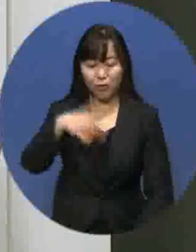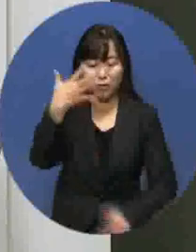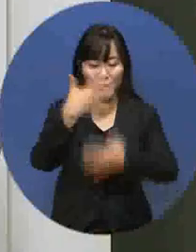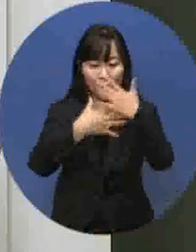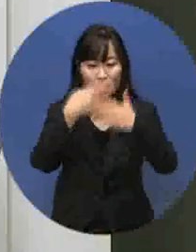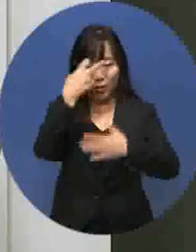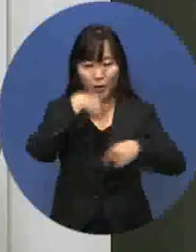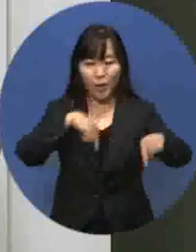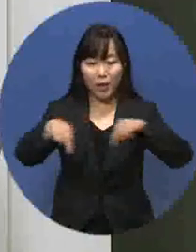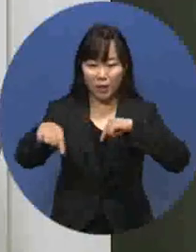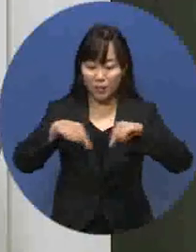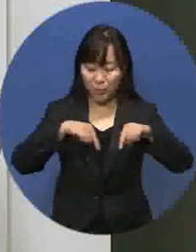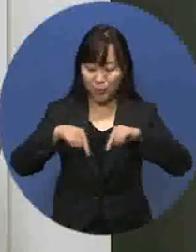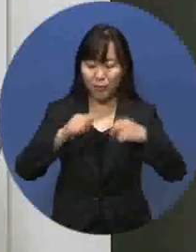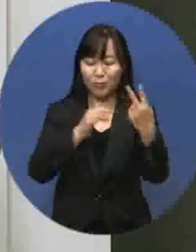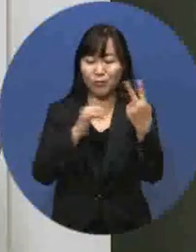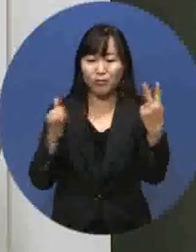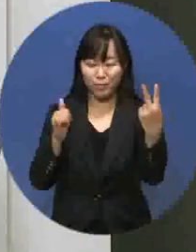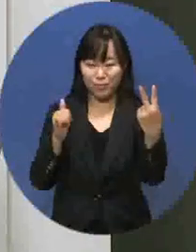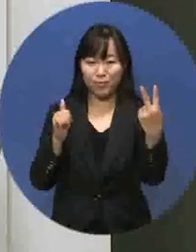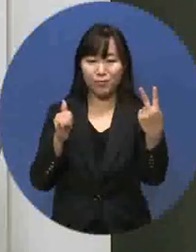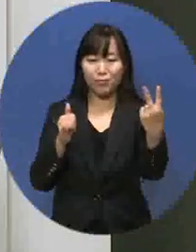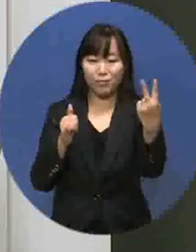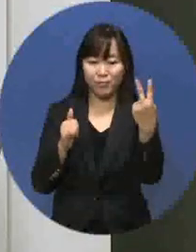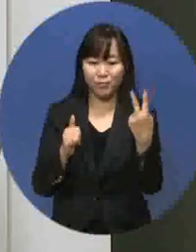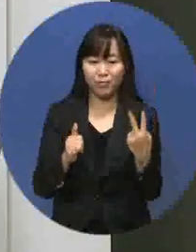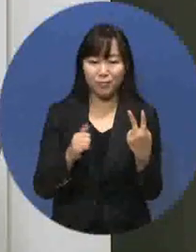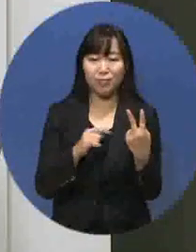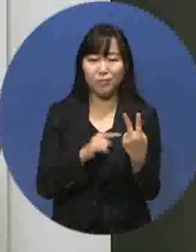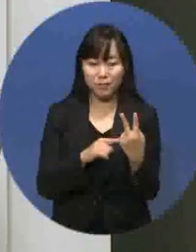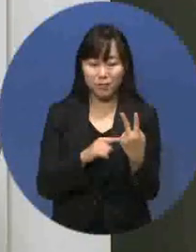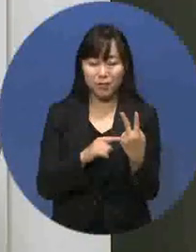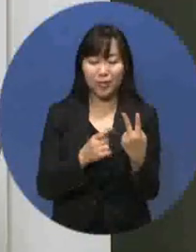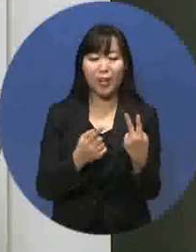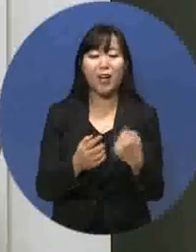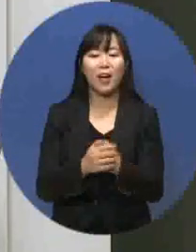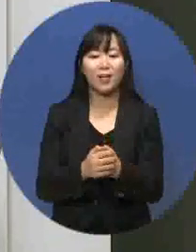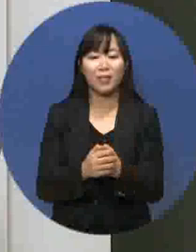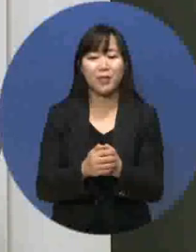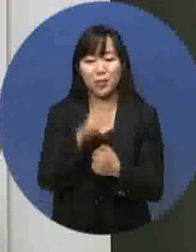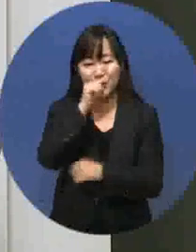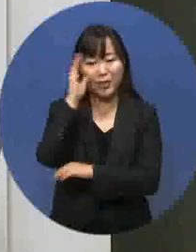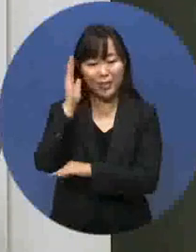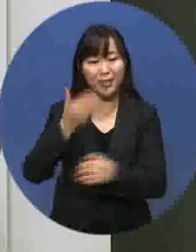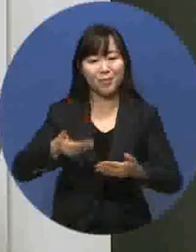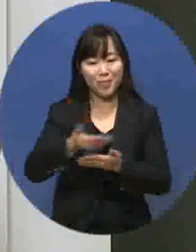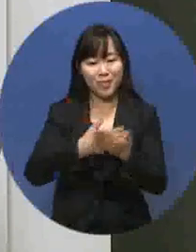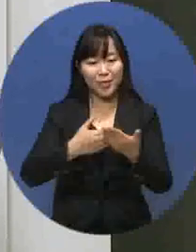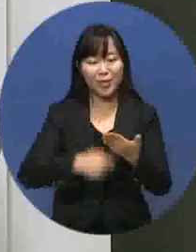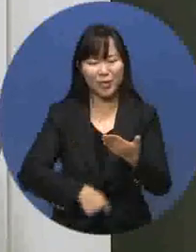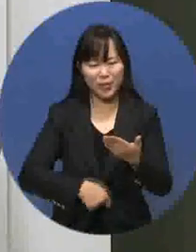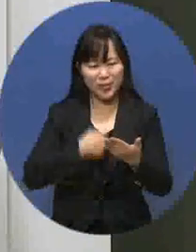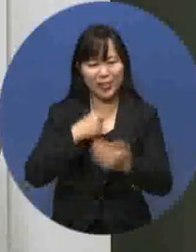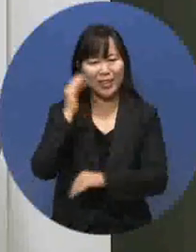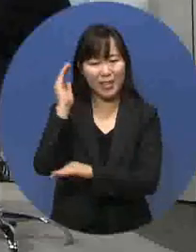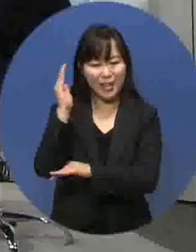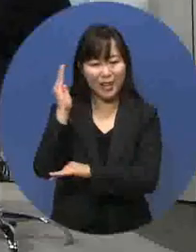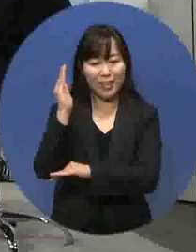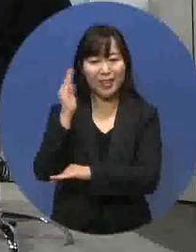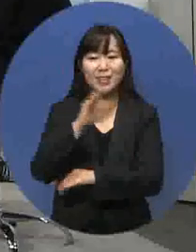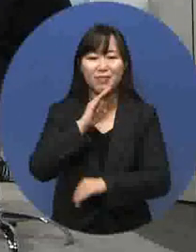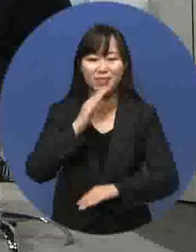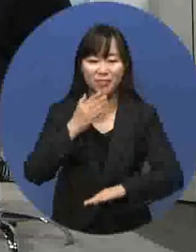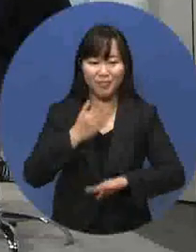그리고 영화 감독 양우석 감독 이렇게 두 분 좋은 말씀 아주